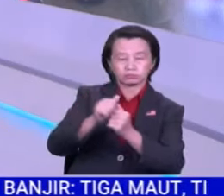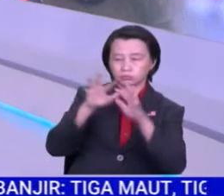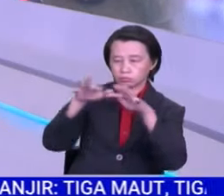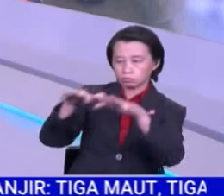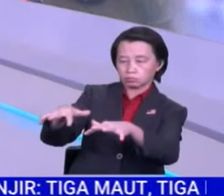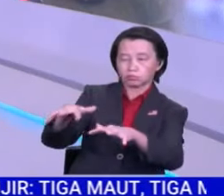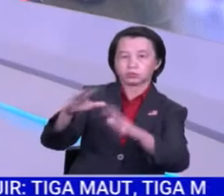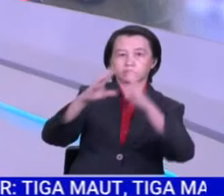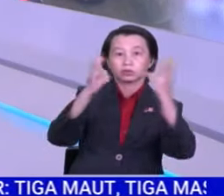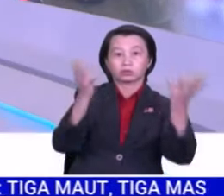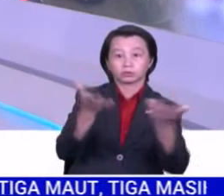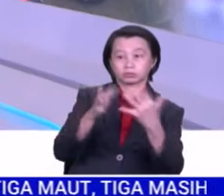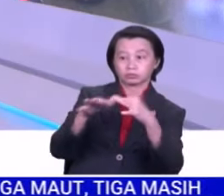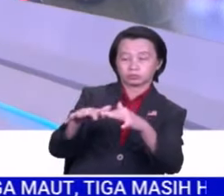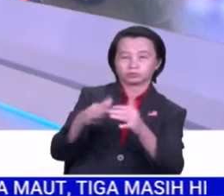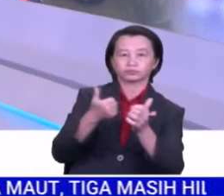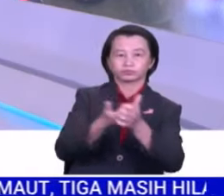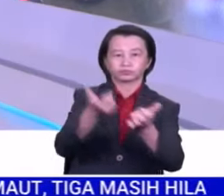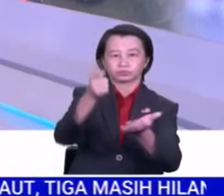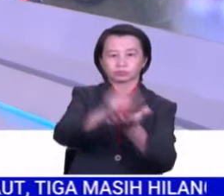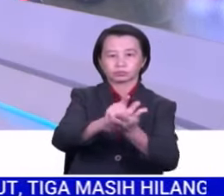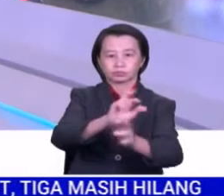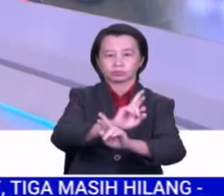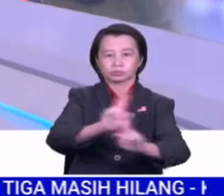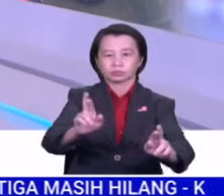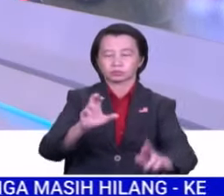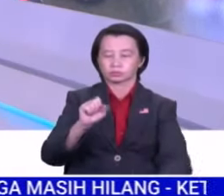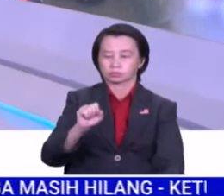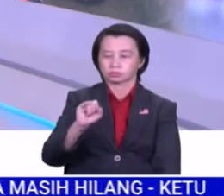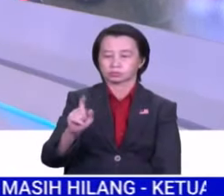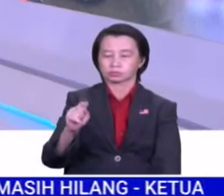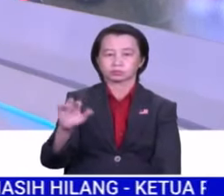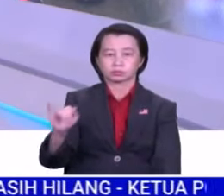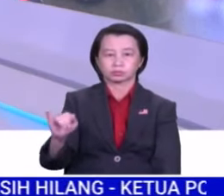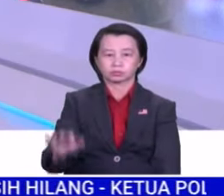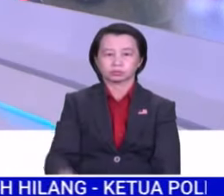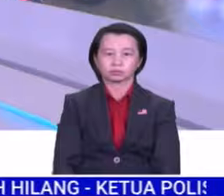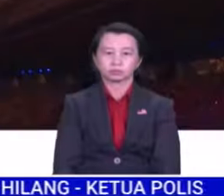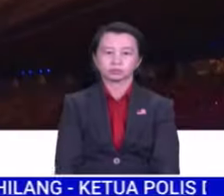menarik perhatian dunia. Ikuti laporan yang disediakan Siti Aisyah Cepi.